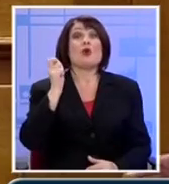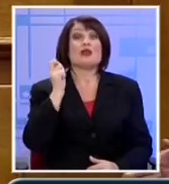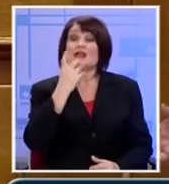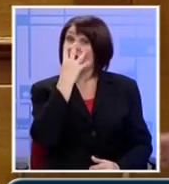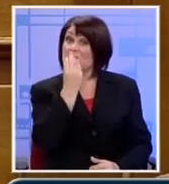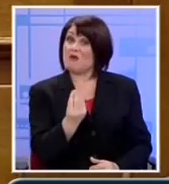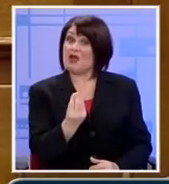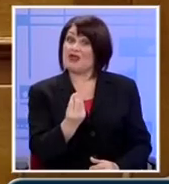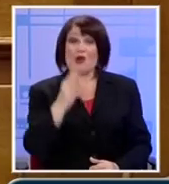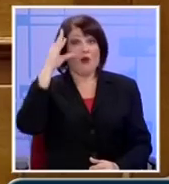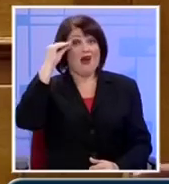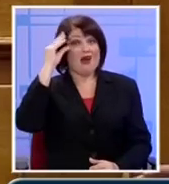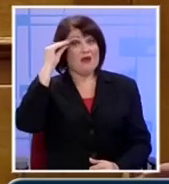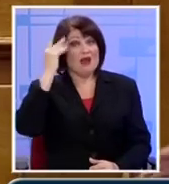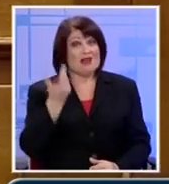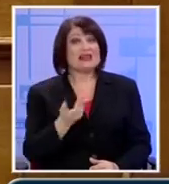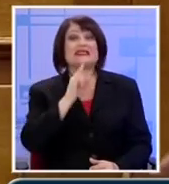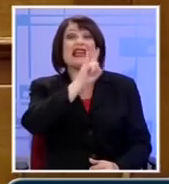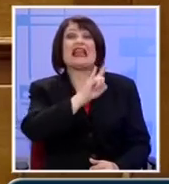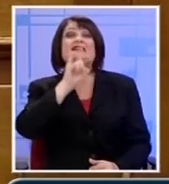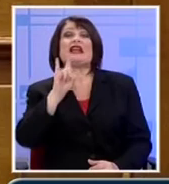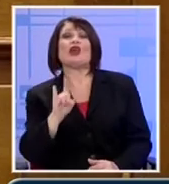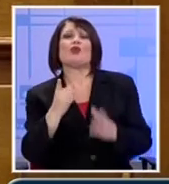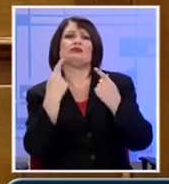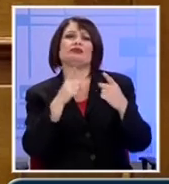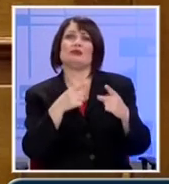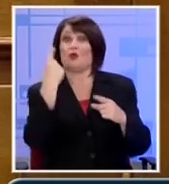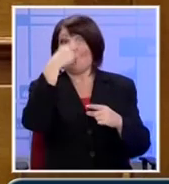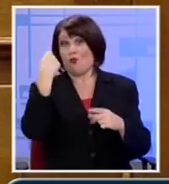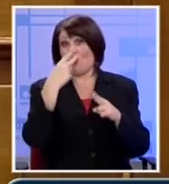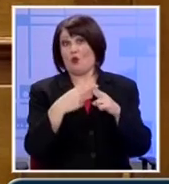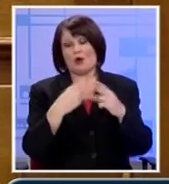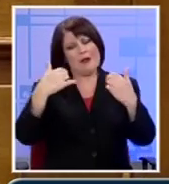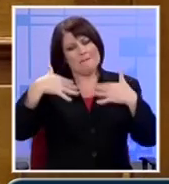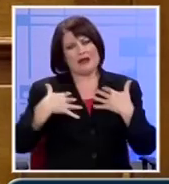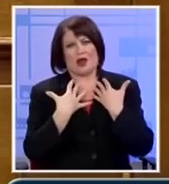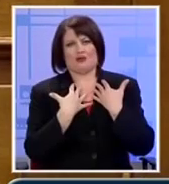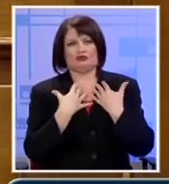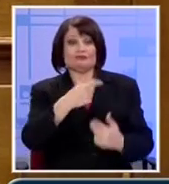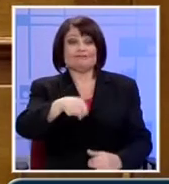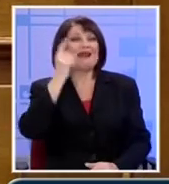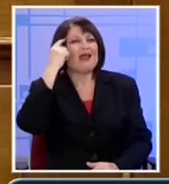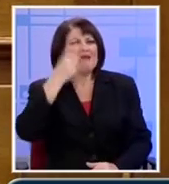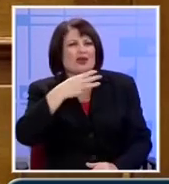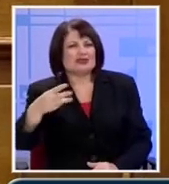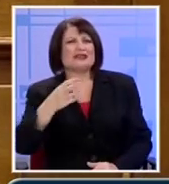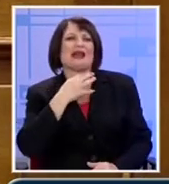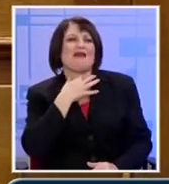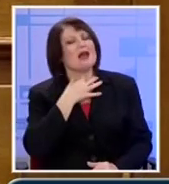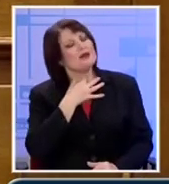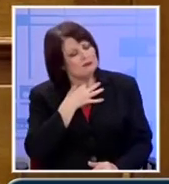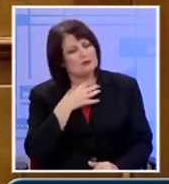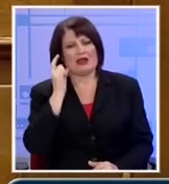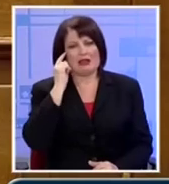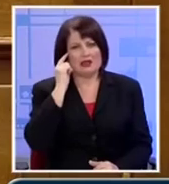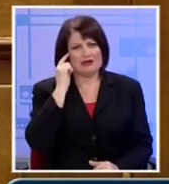Γέρου Παπαδρέου, του Κωνσταντίνου Καραμαλή, του Ηλία Ηλιού και τόσων άλλων. Κατανοώ όμως την ανάγκη σας, συνάδελφοι του